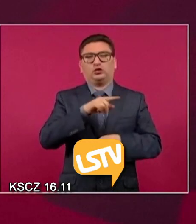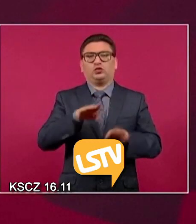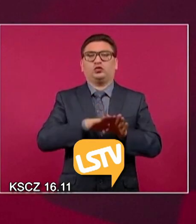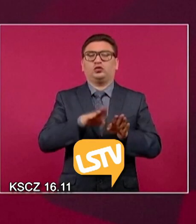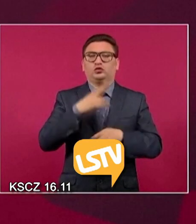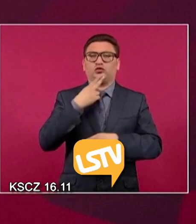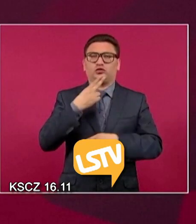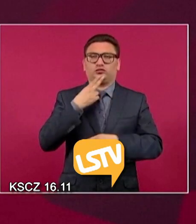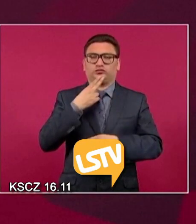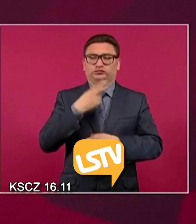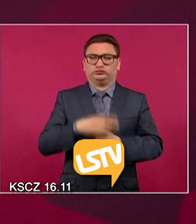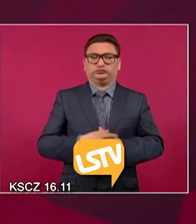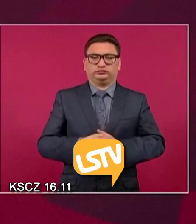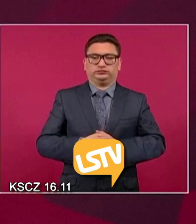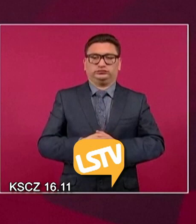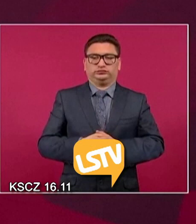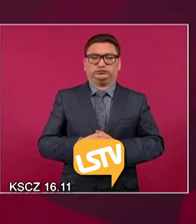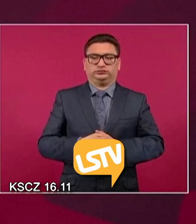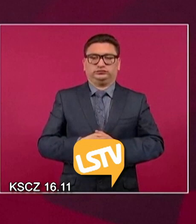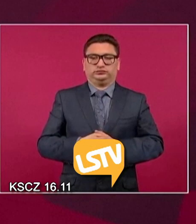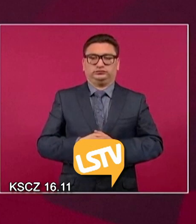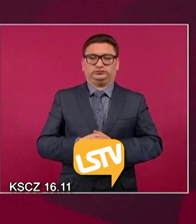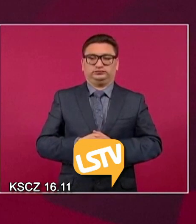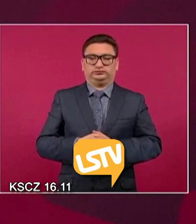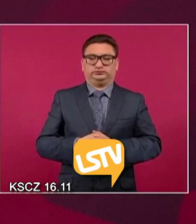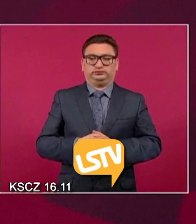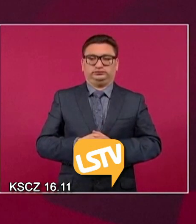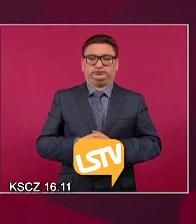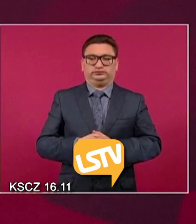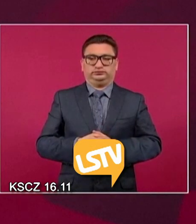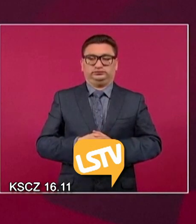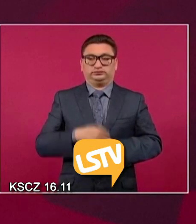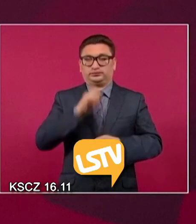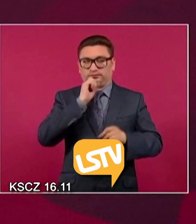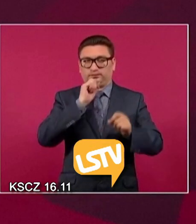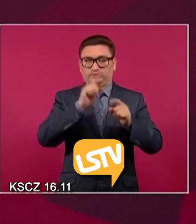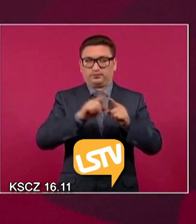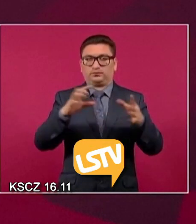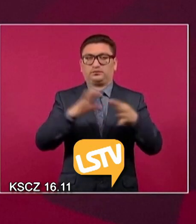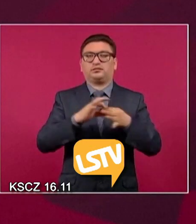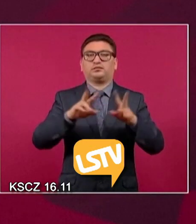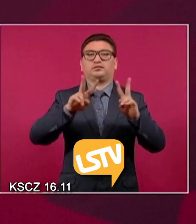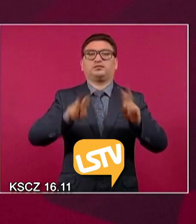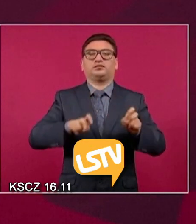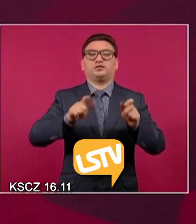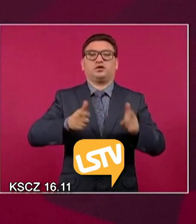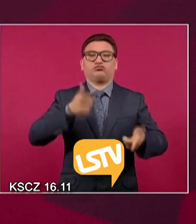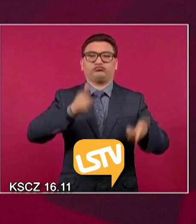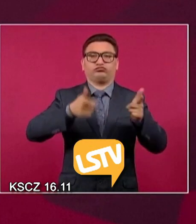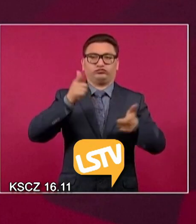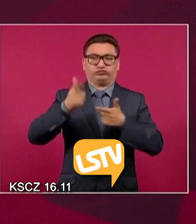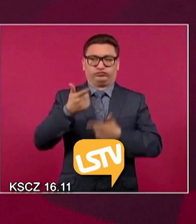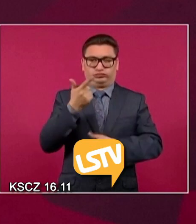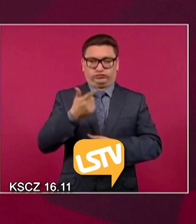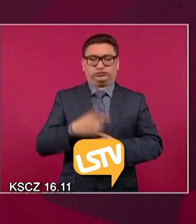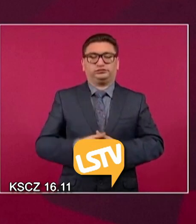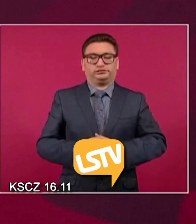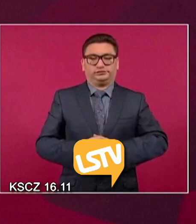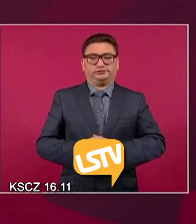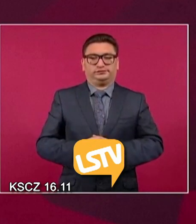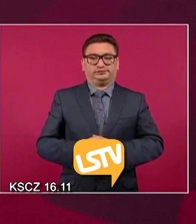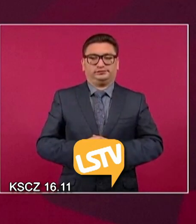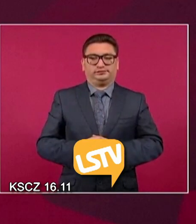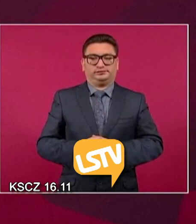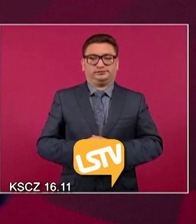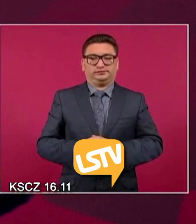hành động quốc gia, đồng thời tạo ra sức mạnh tổng hợp và đòn bẩy giữa các quốc gia. Các biện pháp trừng phạt được đưa ra khi Tổng thống Mexico là